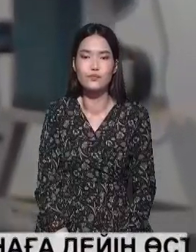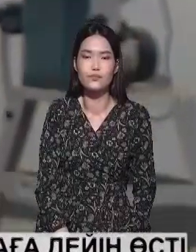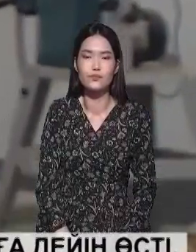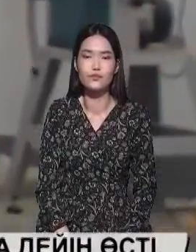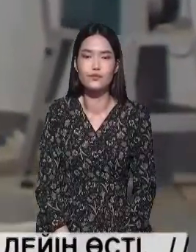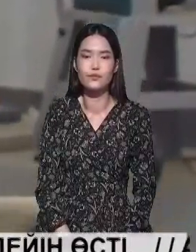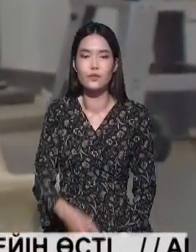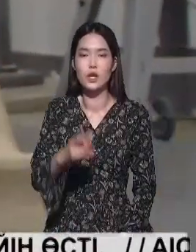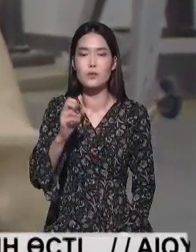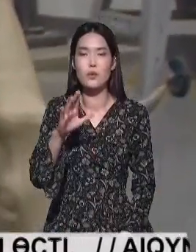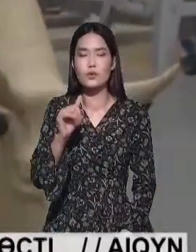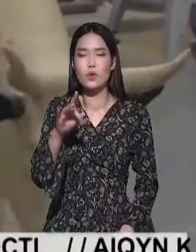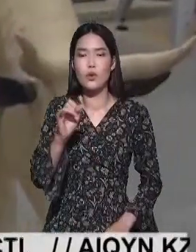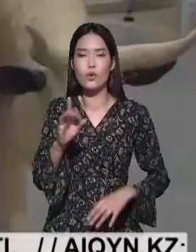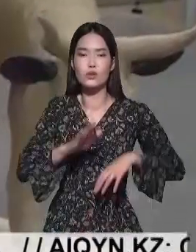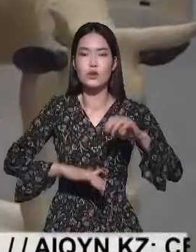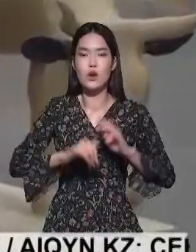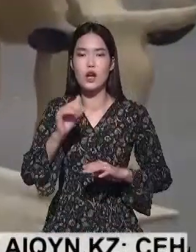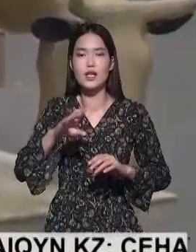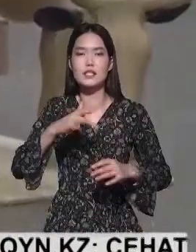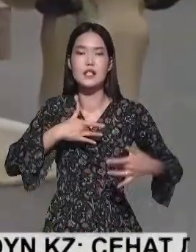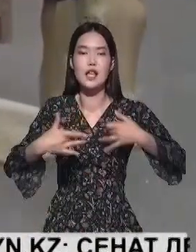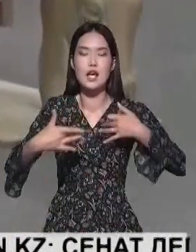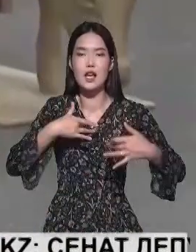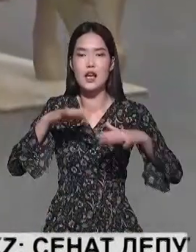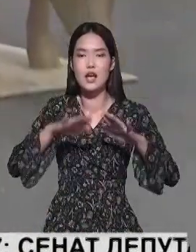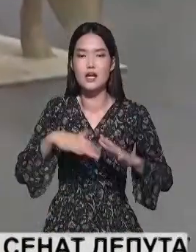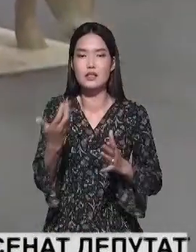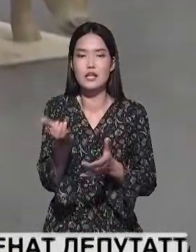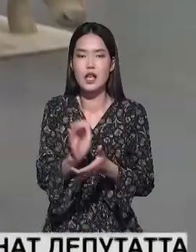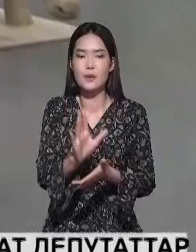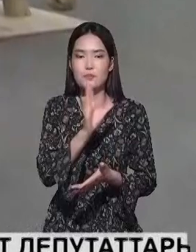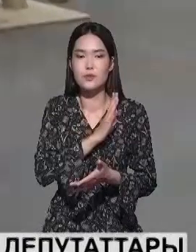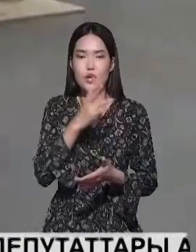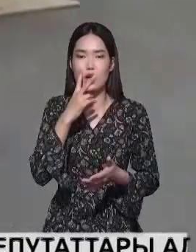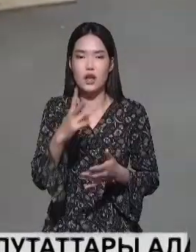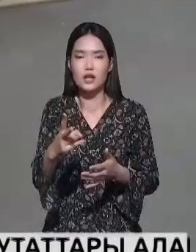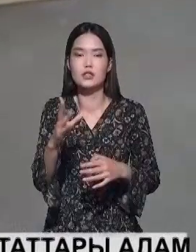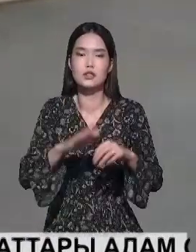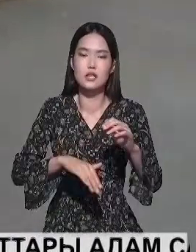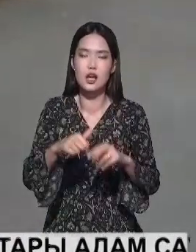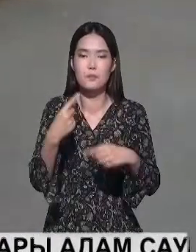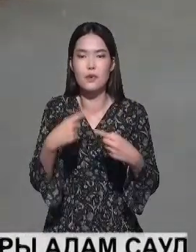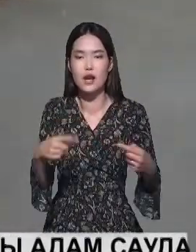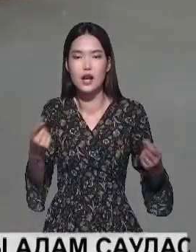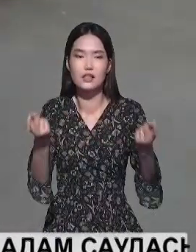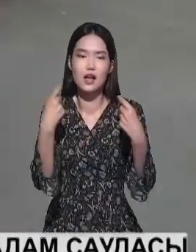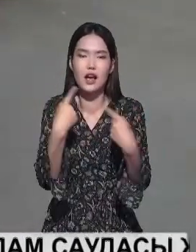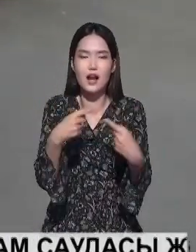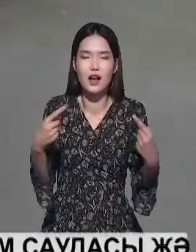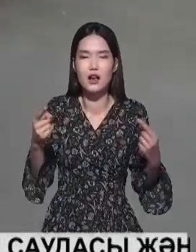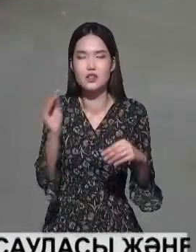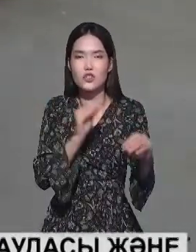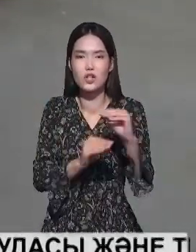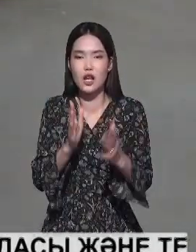Бутафор қолдан түрлі бұйым жасайтын театр әлемінің сиқыршысы. Қойылымға керек болса қалқанды да, қылышты да, әшекейді де жасайды. Мәселен,